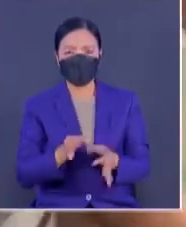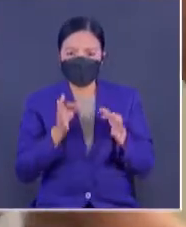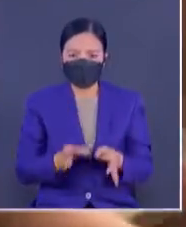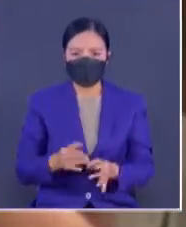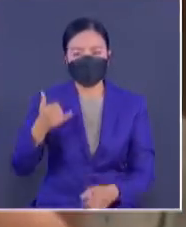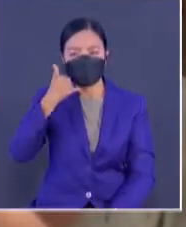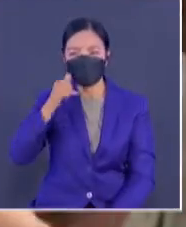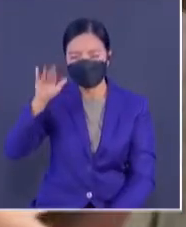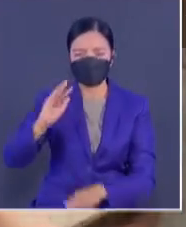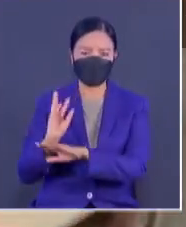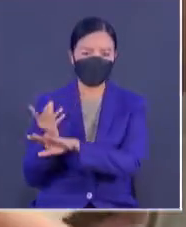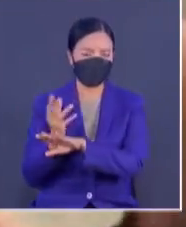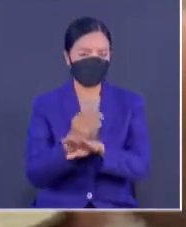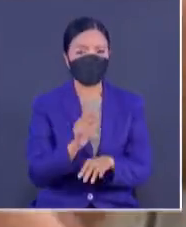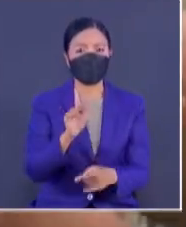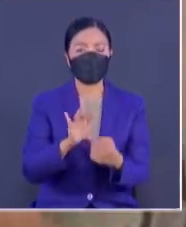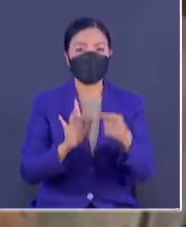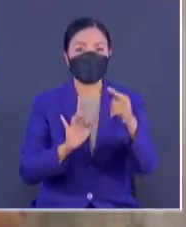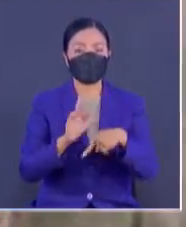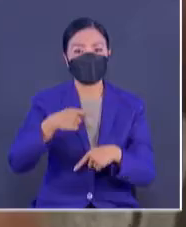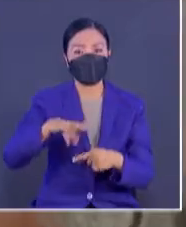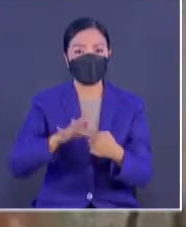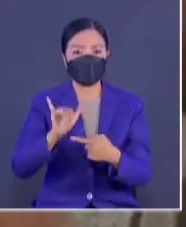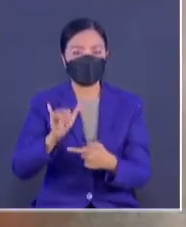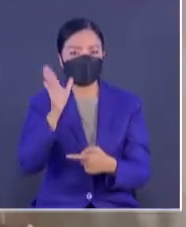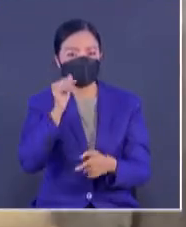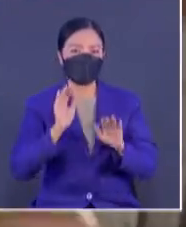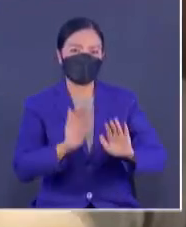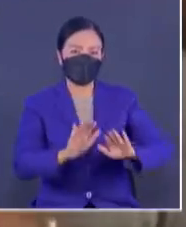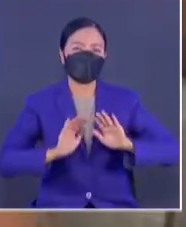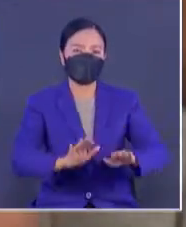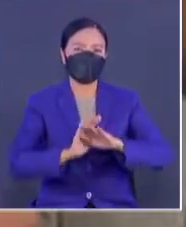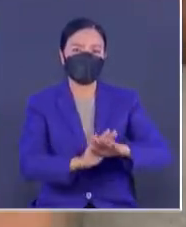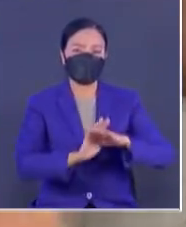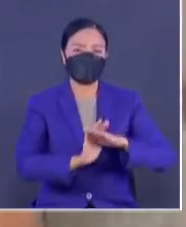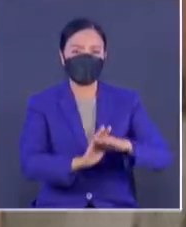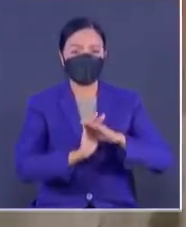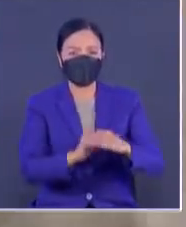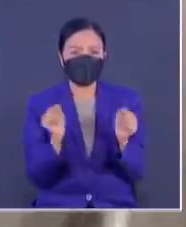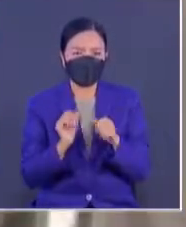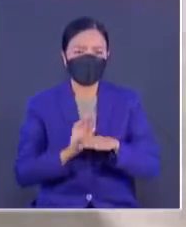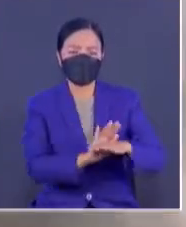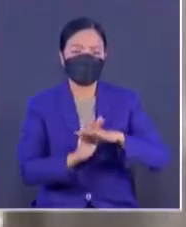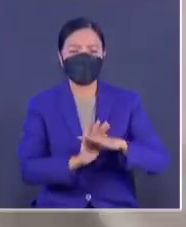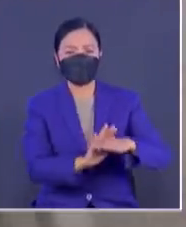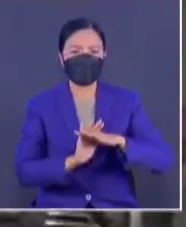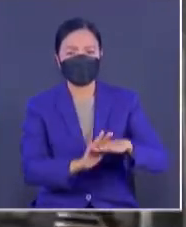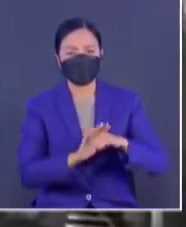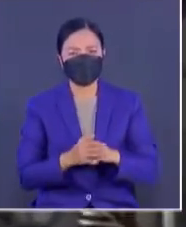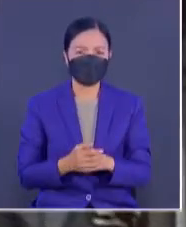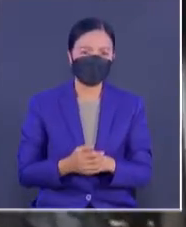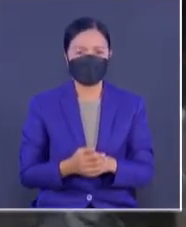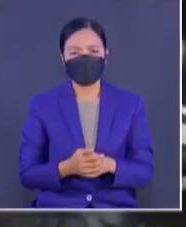ใจแจ้งกู้ภัยแต่ระหว่างโทรแจ้งกู้ภัยนะครับพ่อเรียกแล้วเรียกอีกเรียกแล้วเรียกอีกเขย่านึกว่าไกวเปนอน